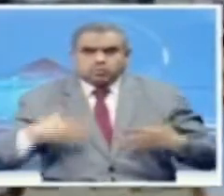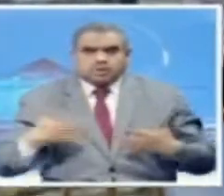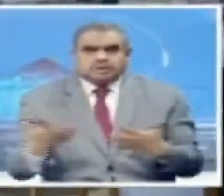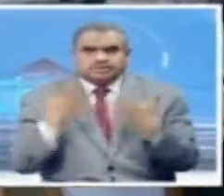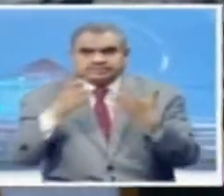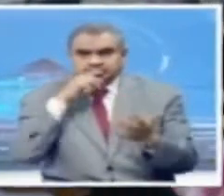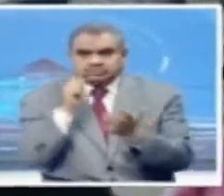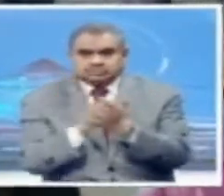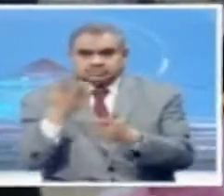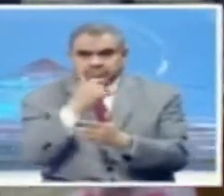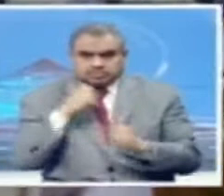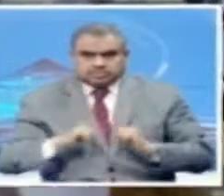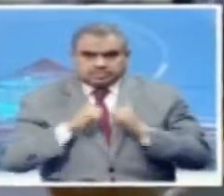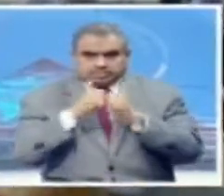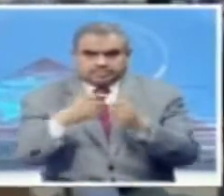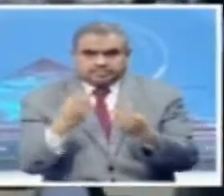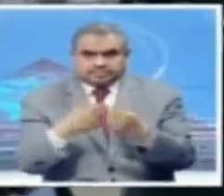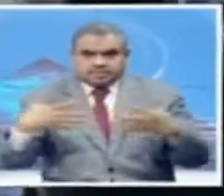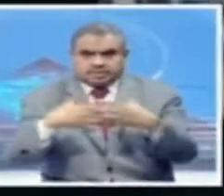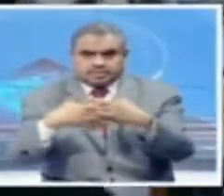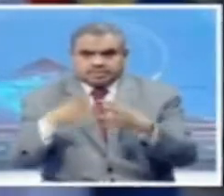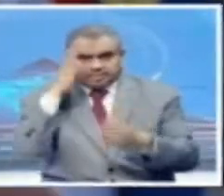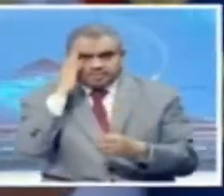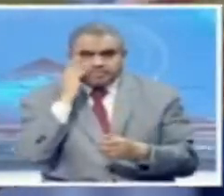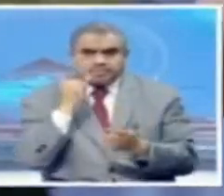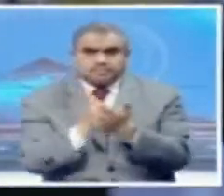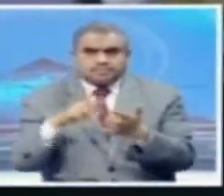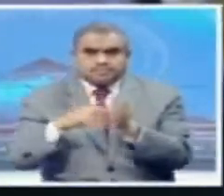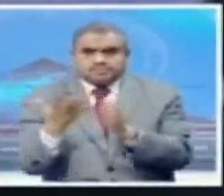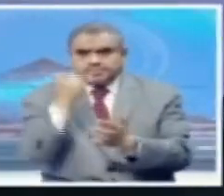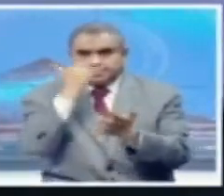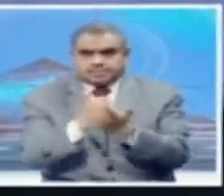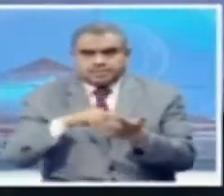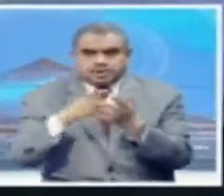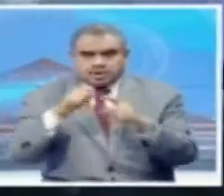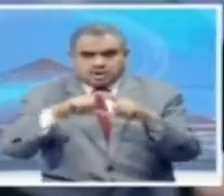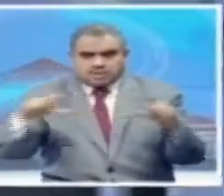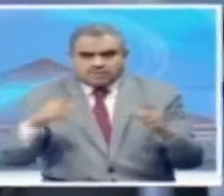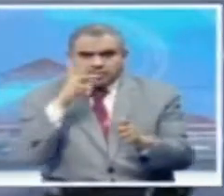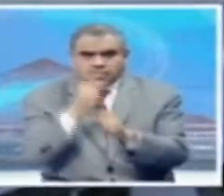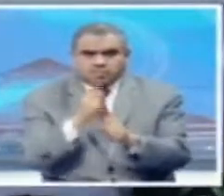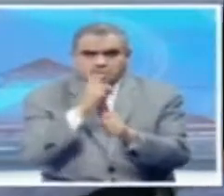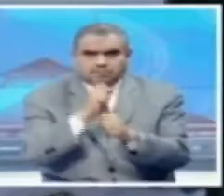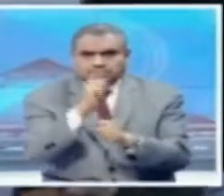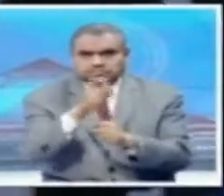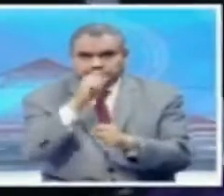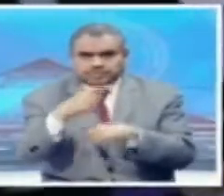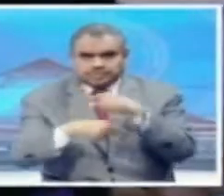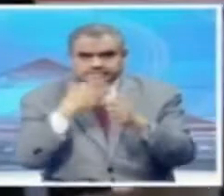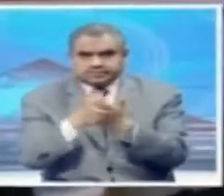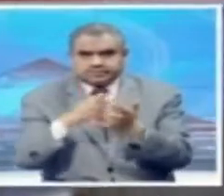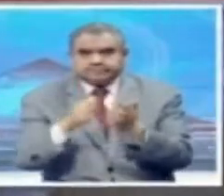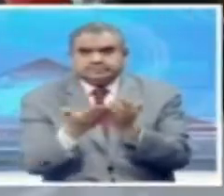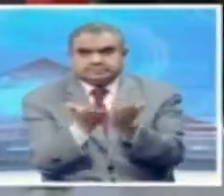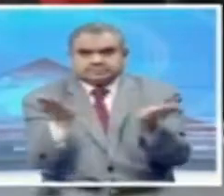راية مبادرة كلنا واحد برعاية رئيس الجمهورية لتسليمهم مساعدات مالية وعينية، قامت الإدارة بتوفيرها